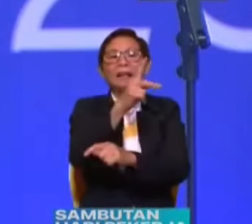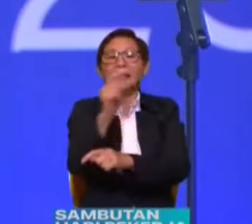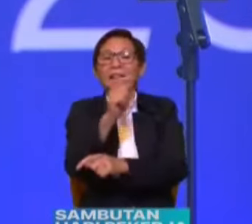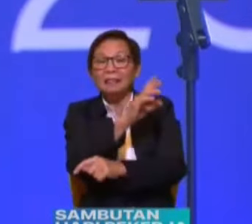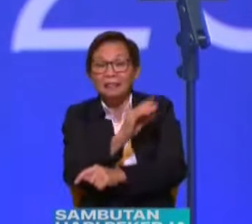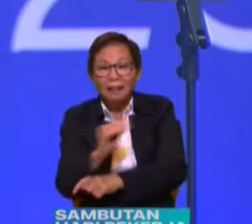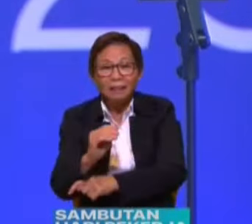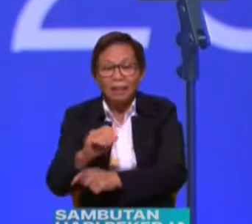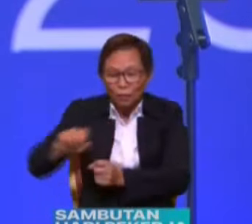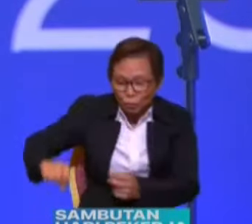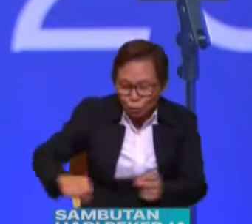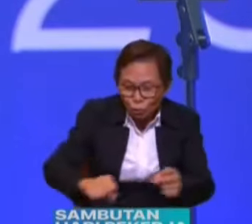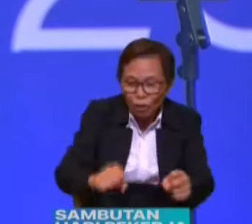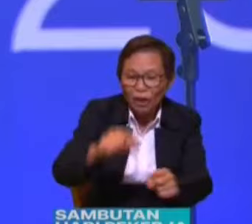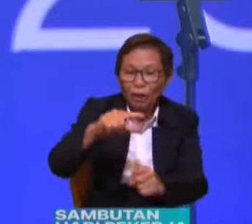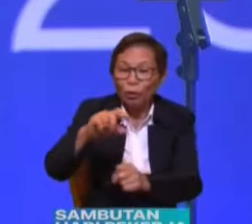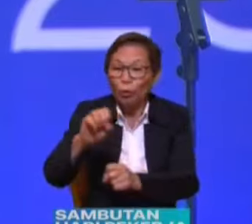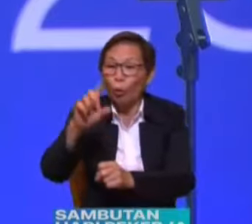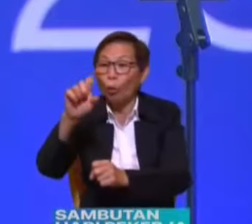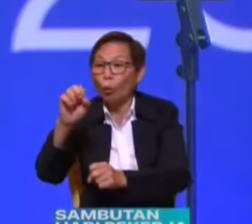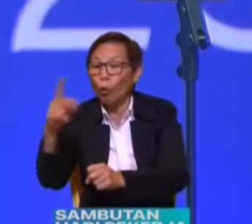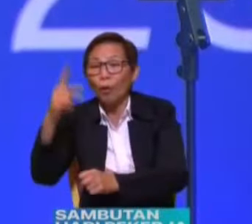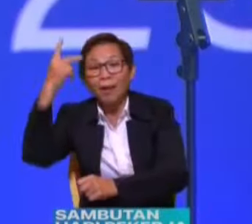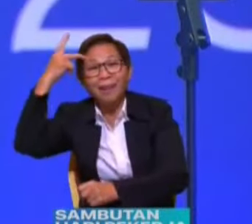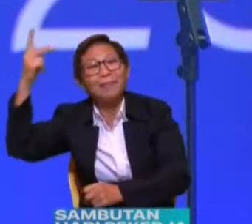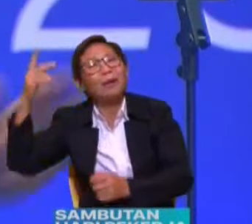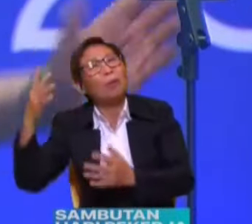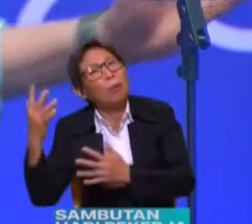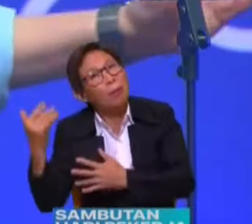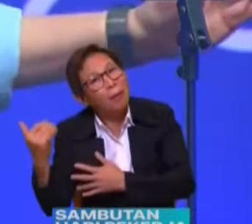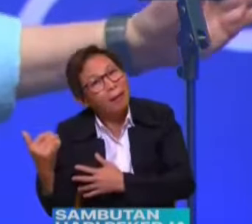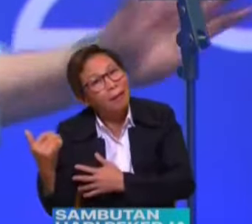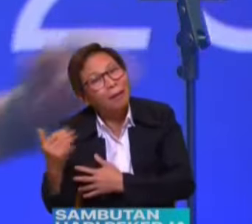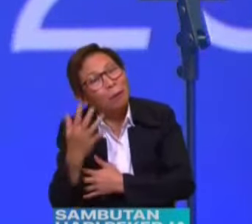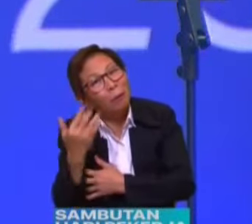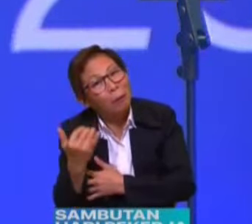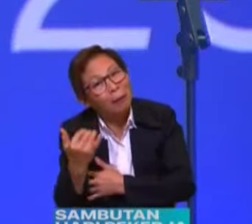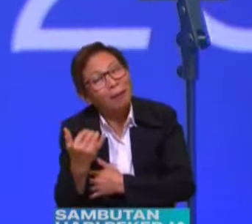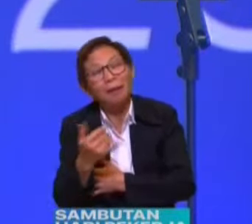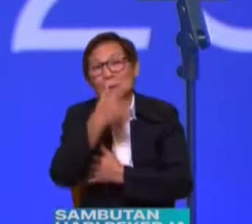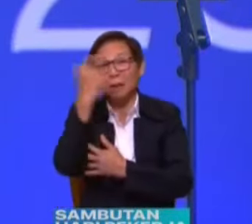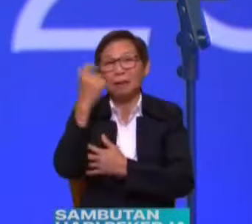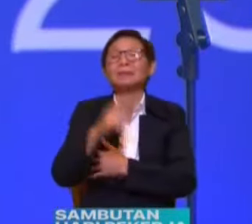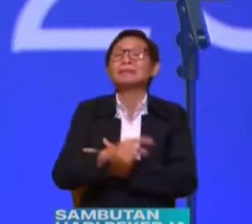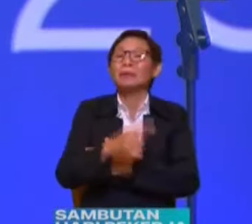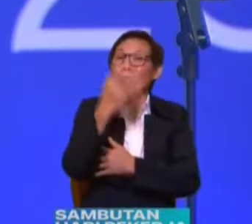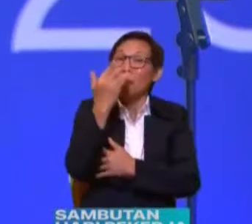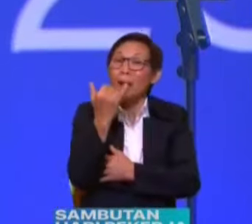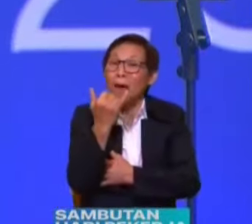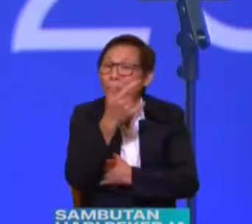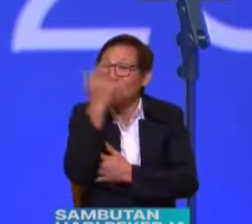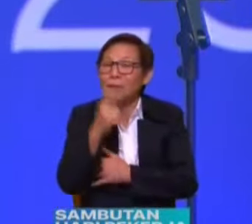di Sungai Golok Kelantan. Kerana apa? Kerana kawasan ini